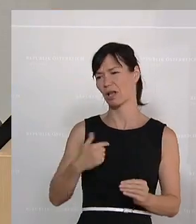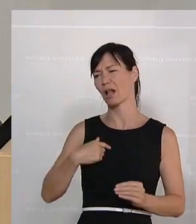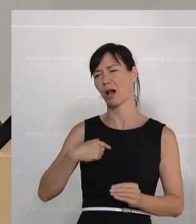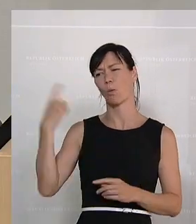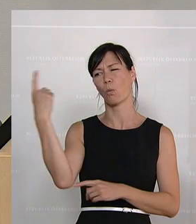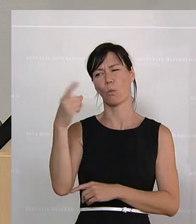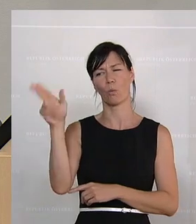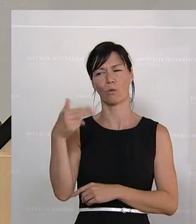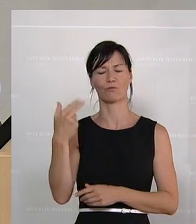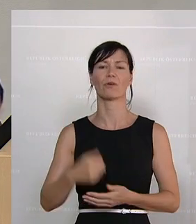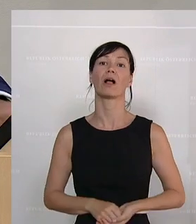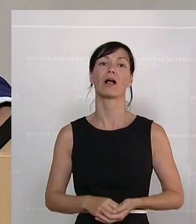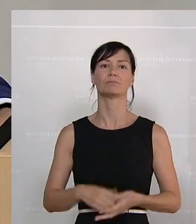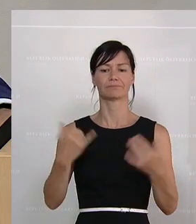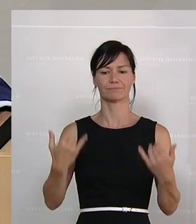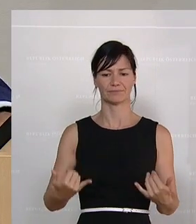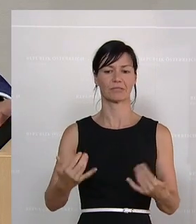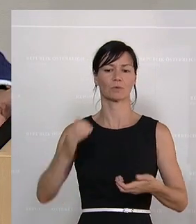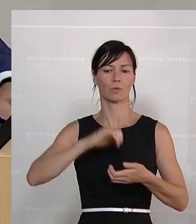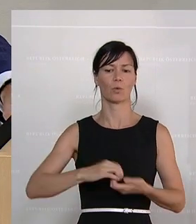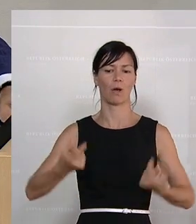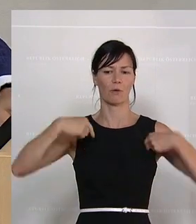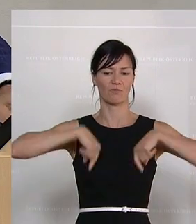frau abgeordnete mario joka war